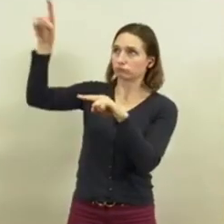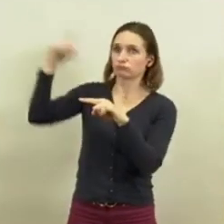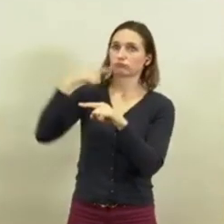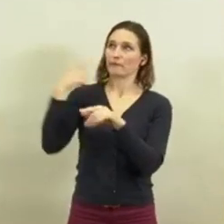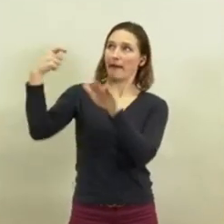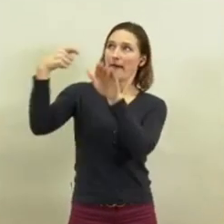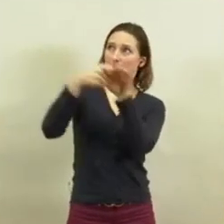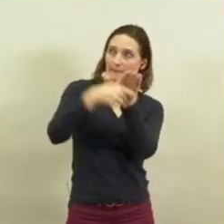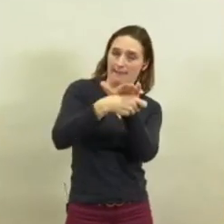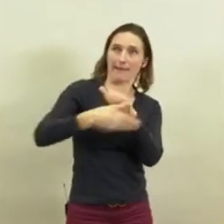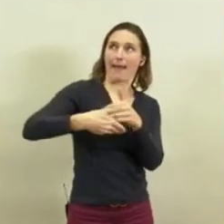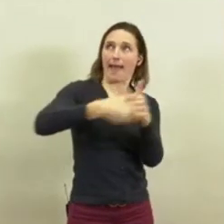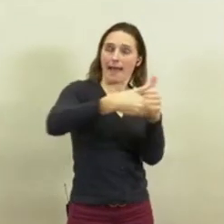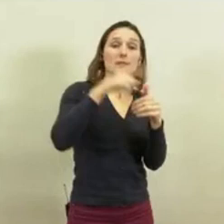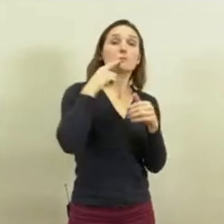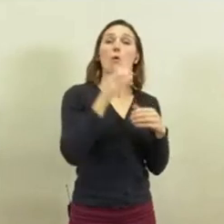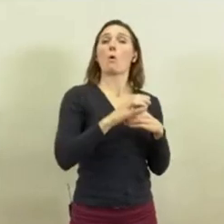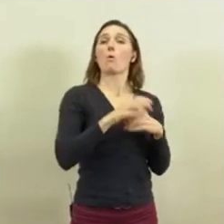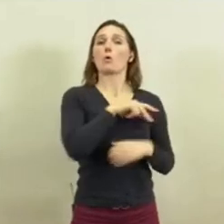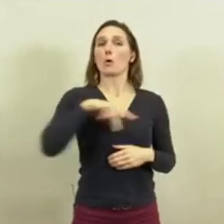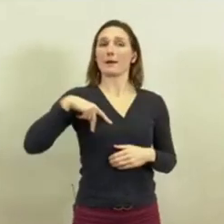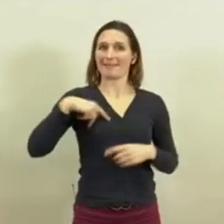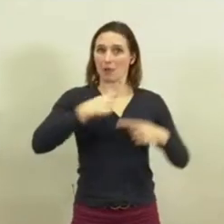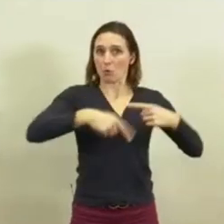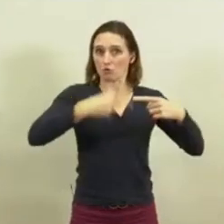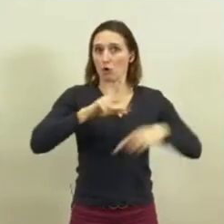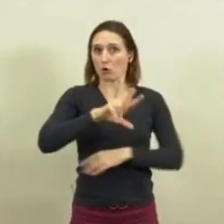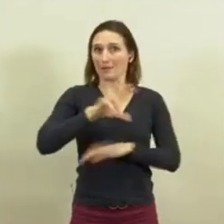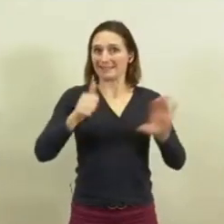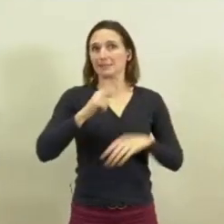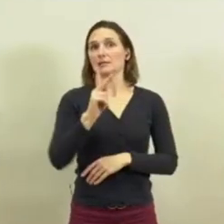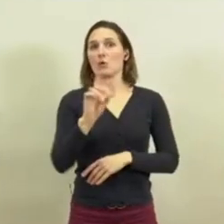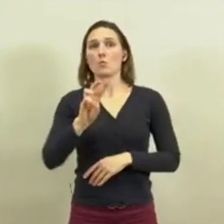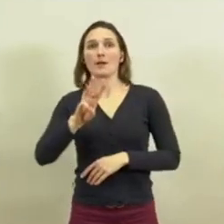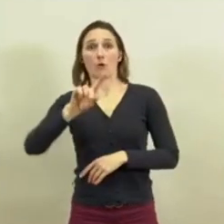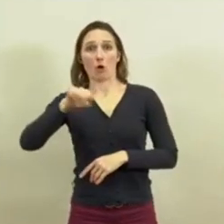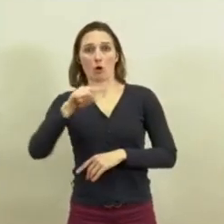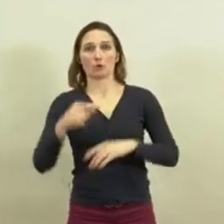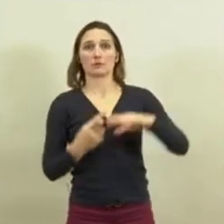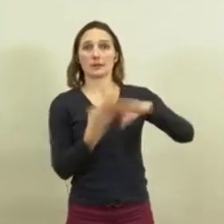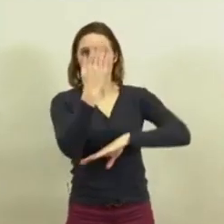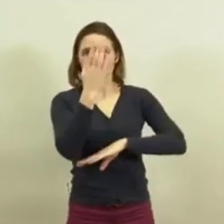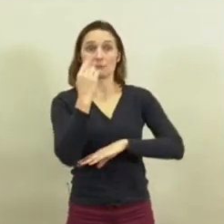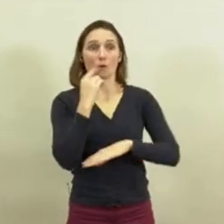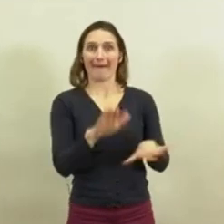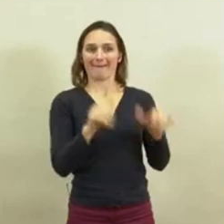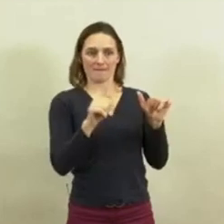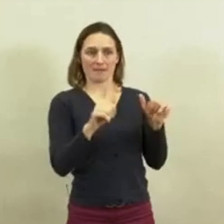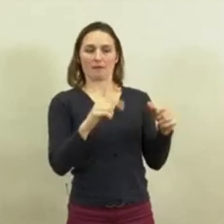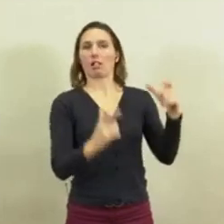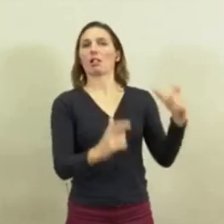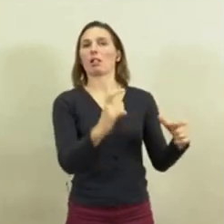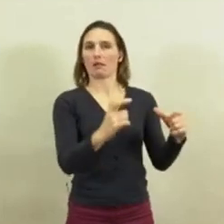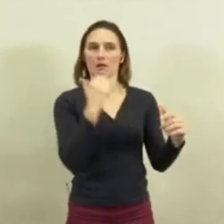les copropriétés ayant un compteur électrique d'une puissance supérieure à 36 kWh afin d'éviter une